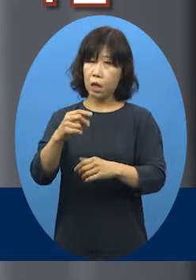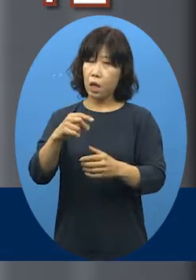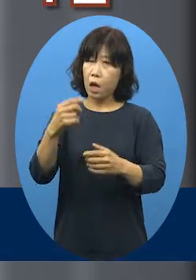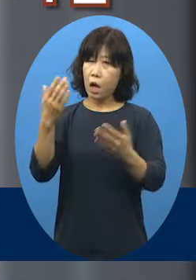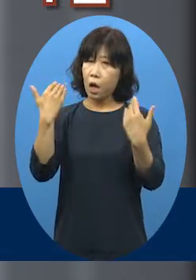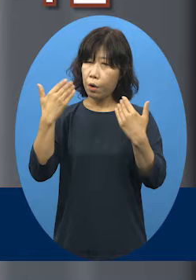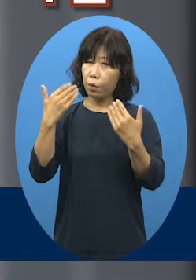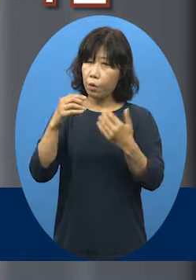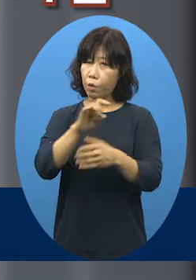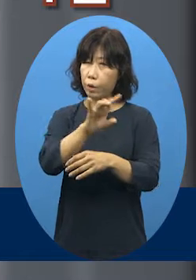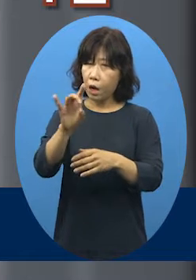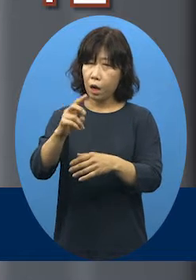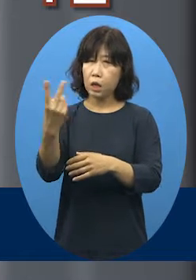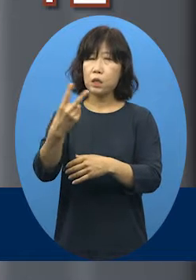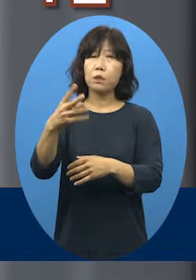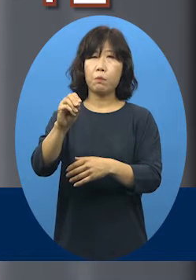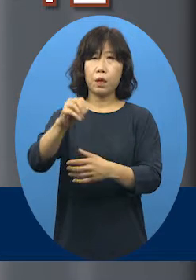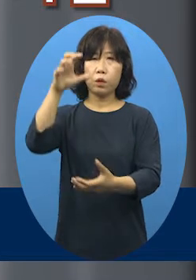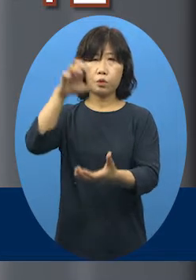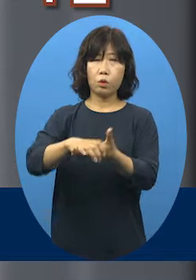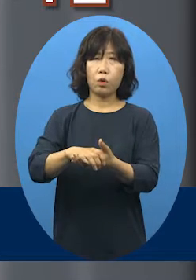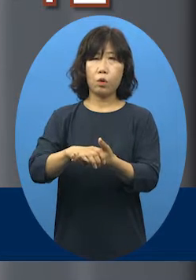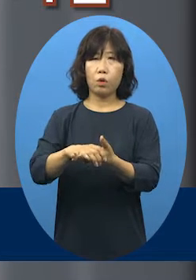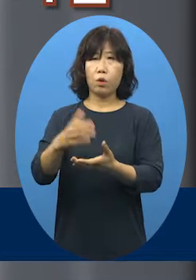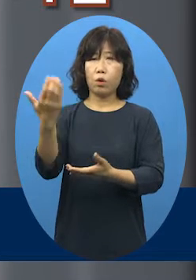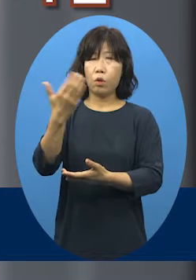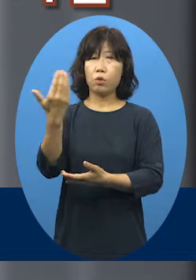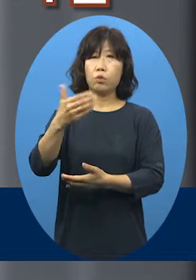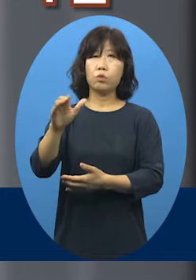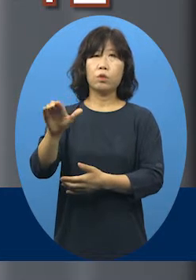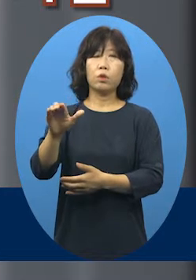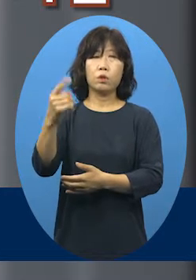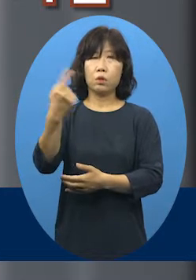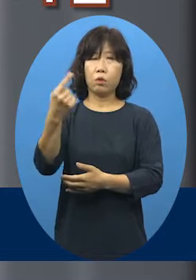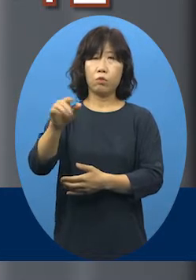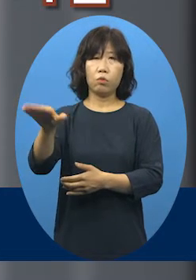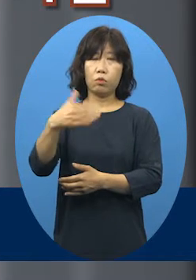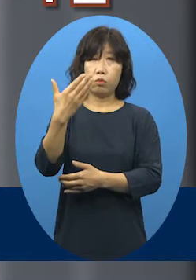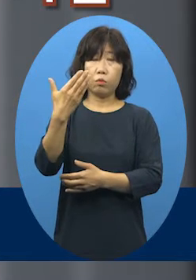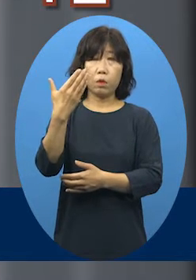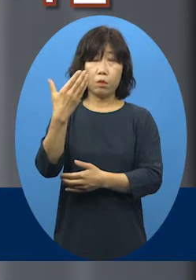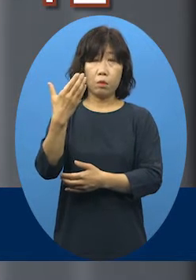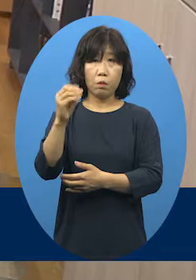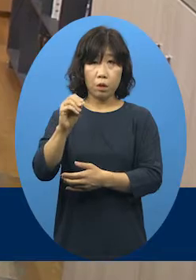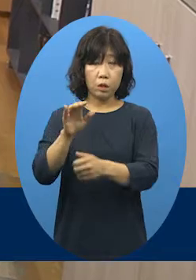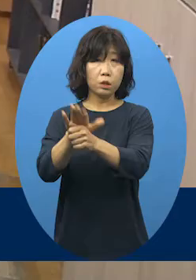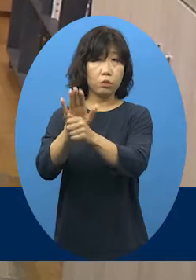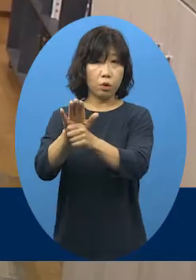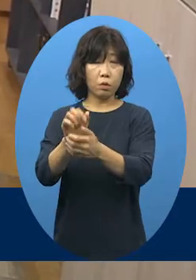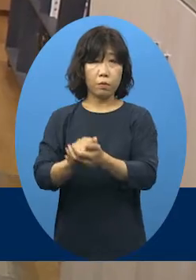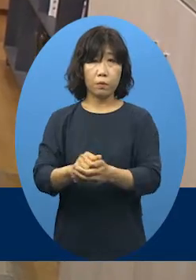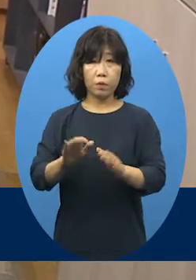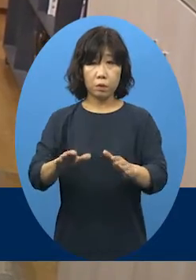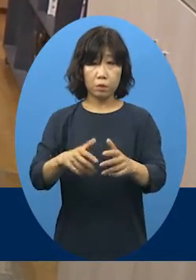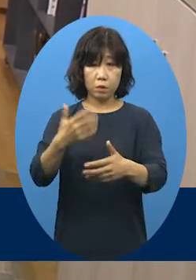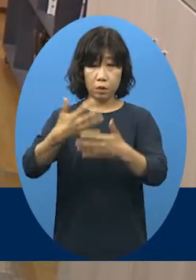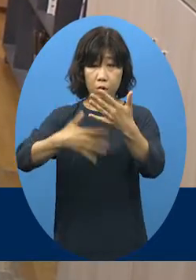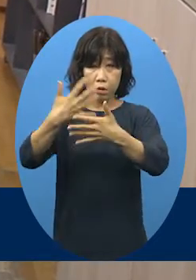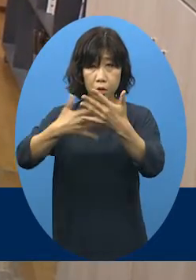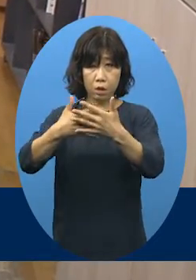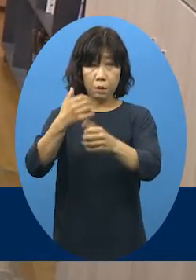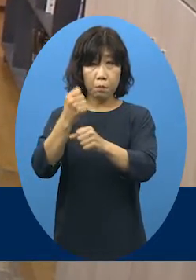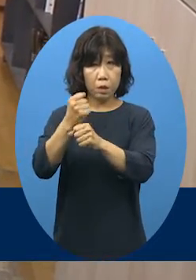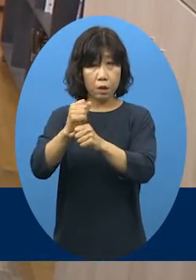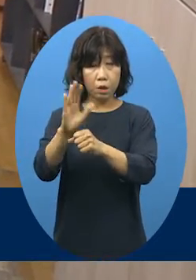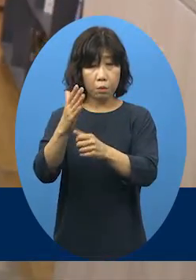학교당 최대 2000만원까지 총 1억 9천 9백만 원의 예산 1g 권합니다 영상미디어 전자도서관 이